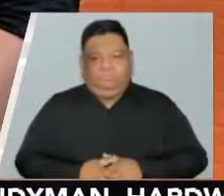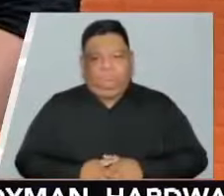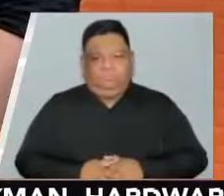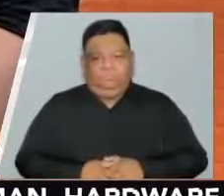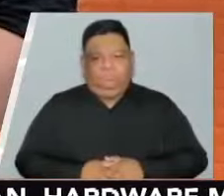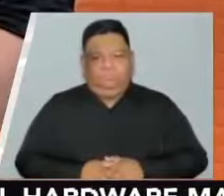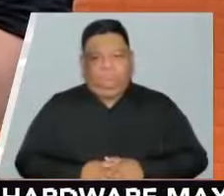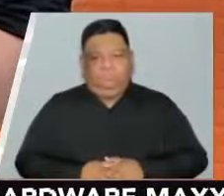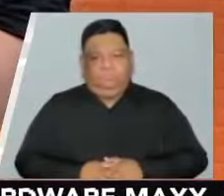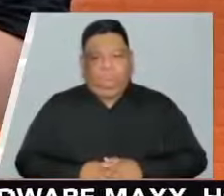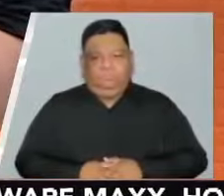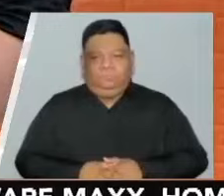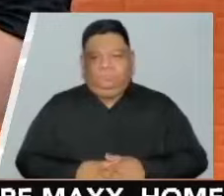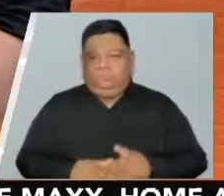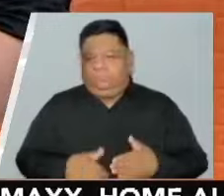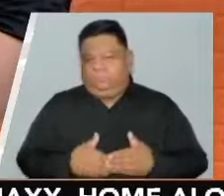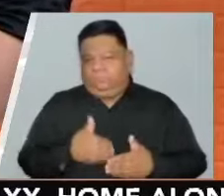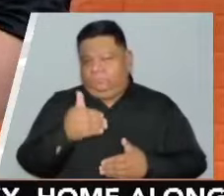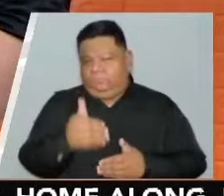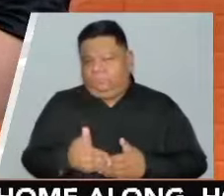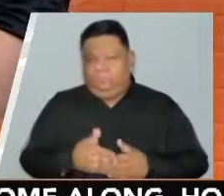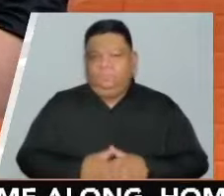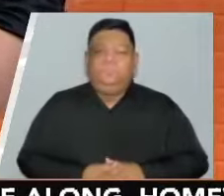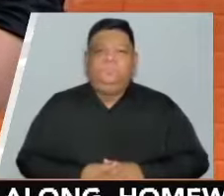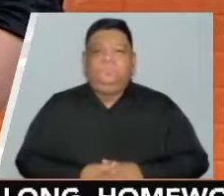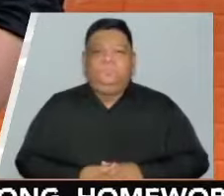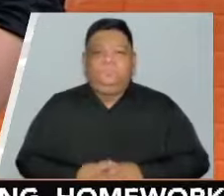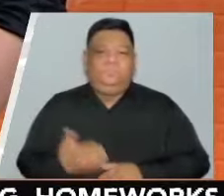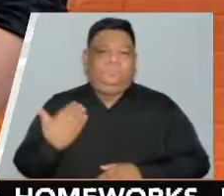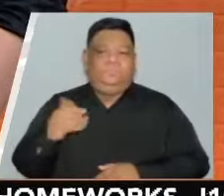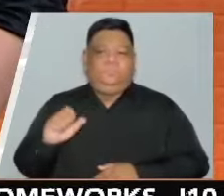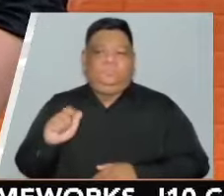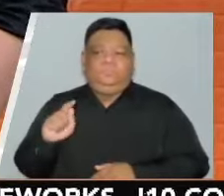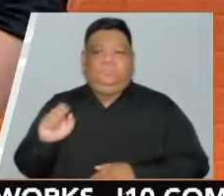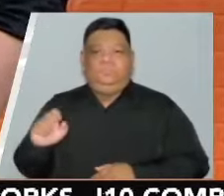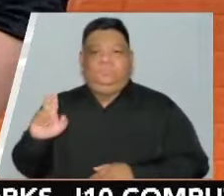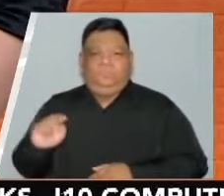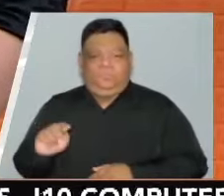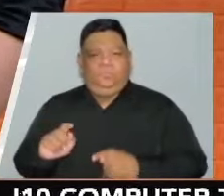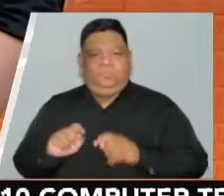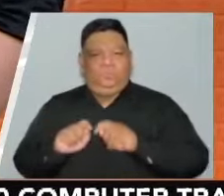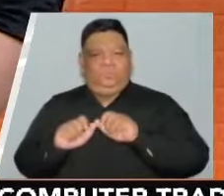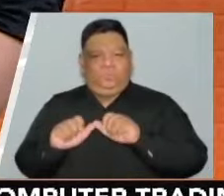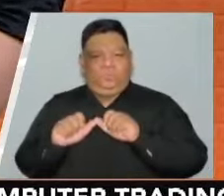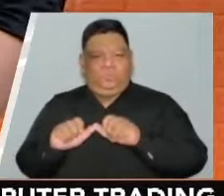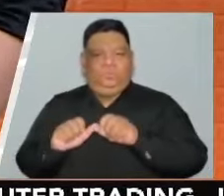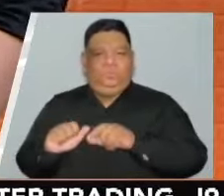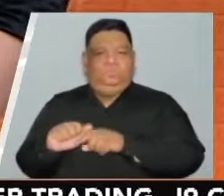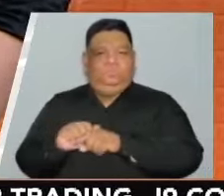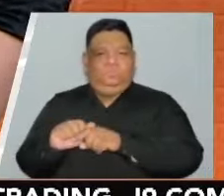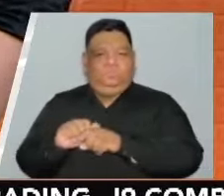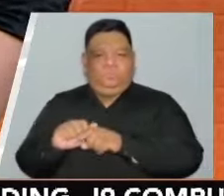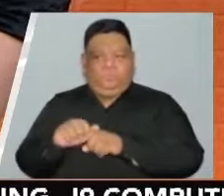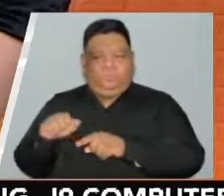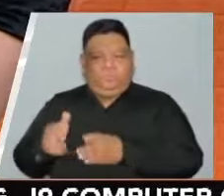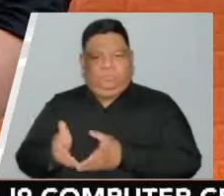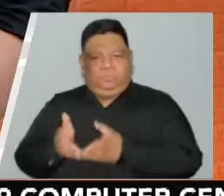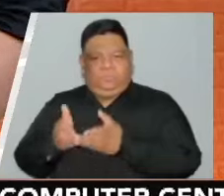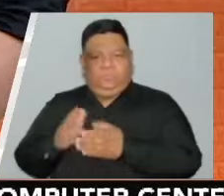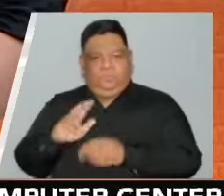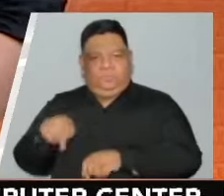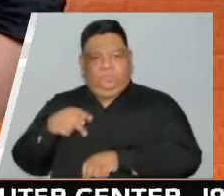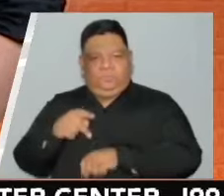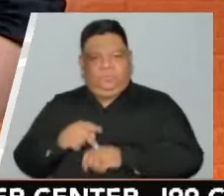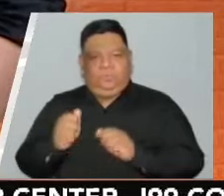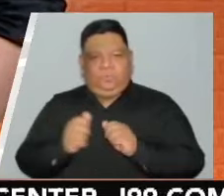Nagpatuloy nitong weekend ang pagsasanay ng mga barko ng Pilipinas, Amerika at France sa Balikatan Exercises 2024. Ang